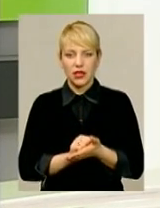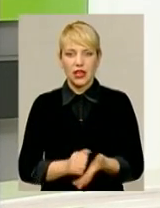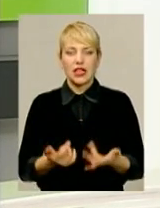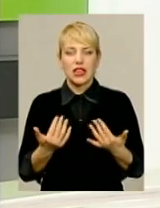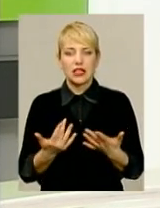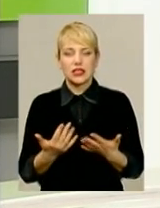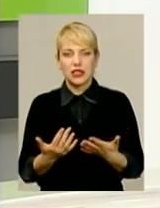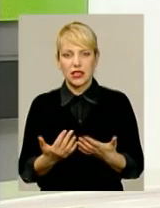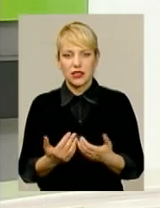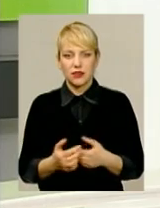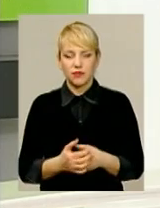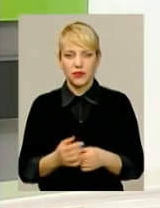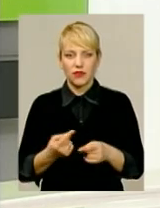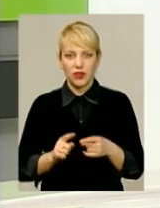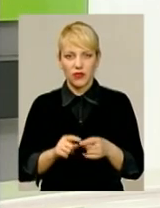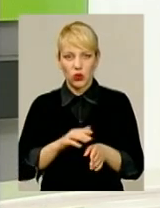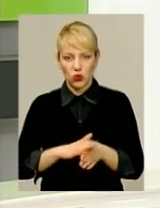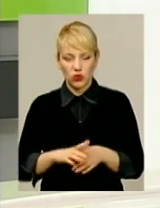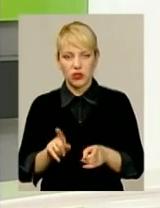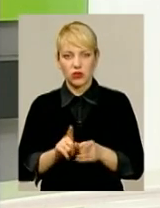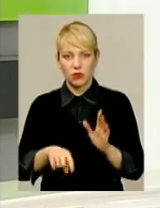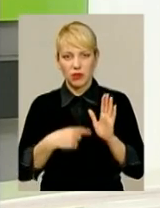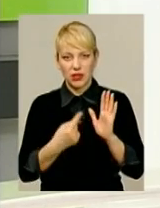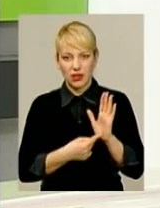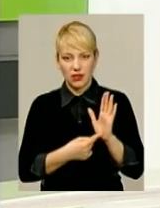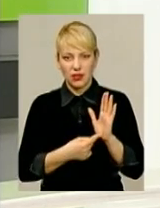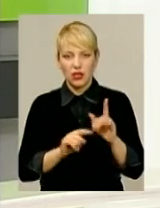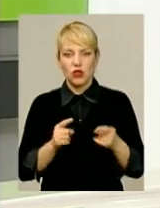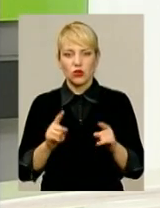Наскільки він виконується, там теж під питанням, тому що